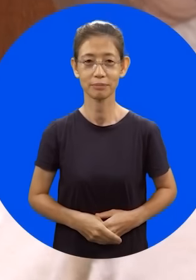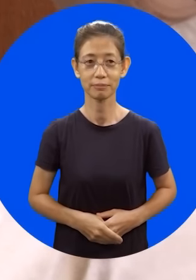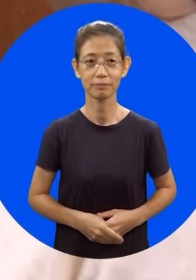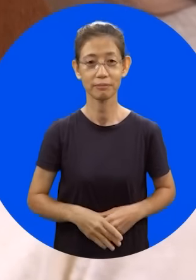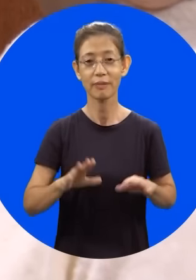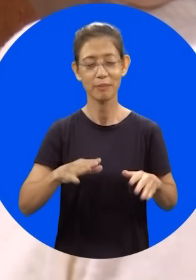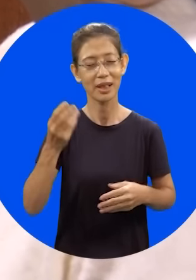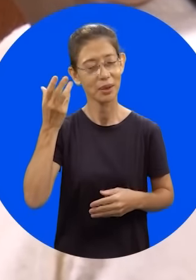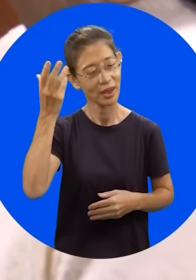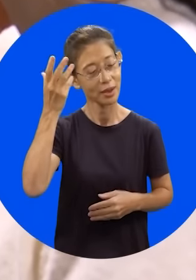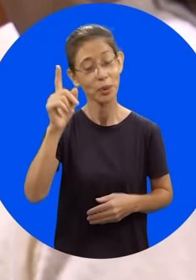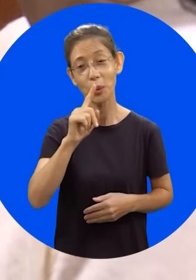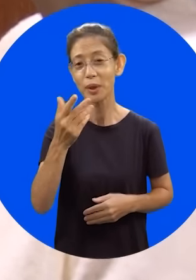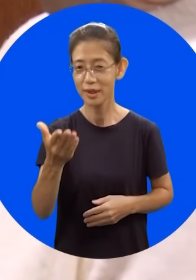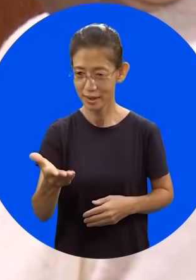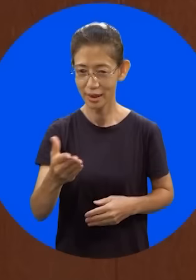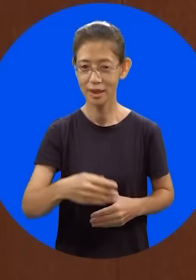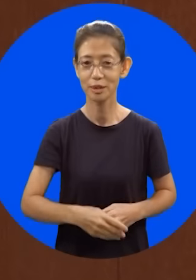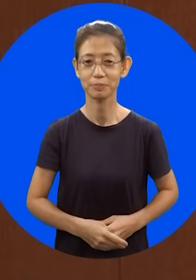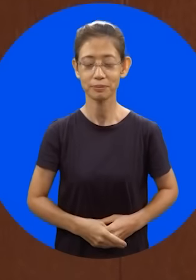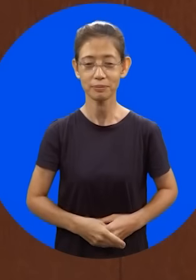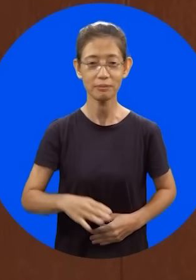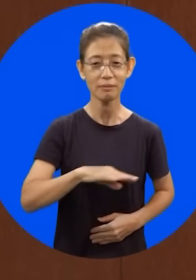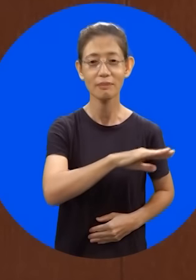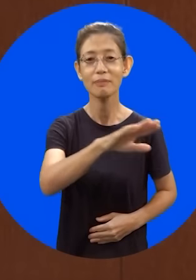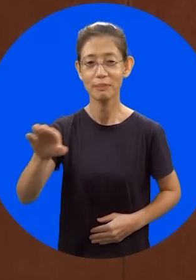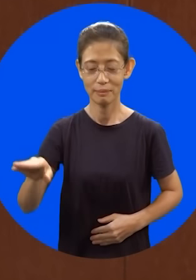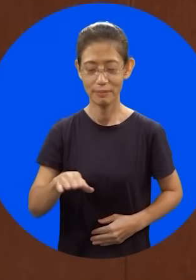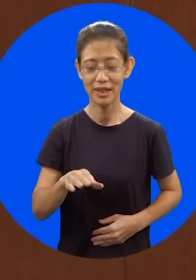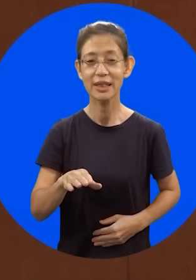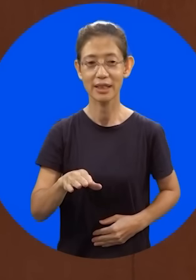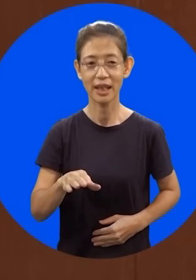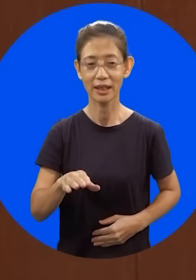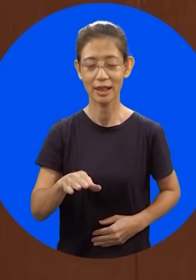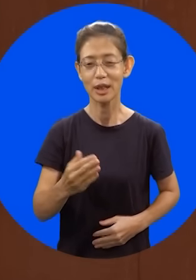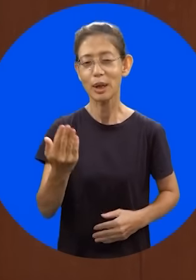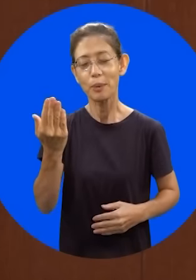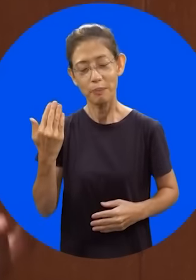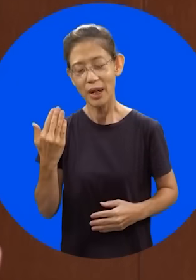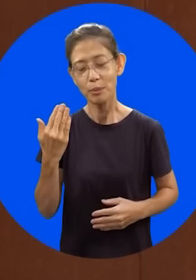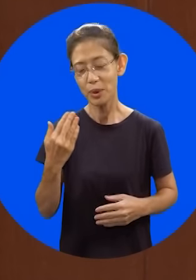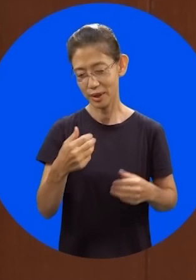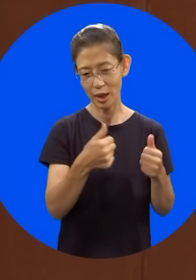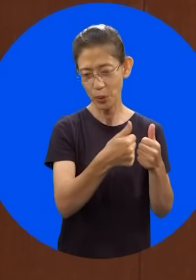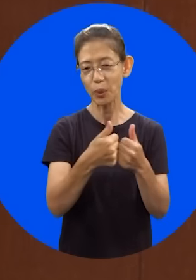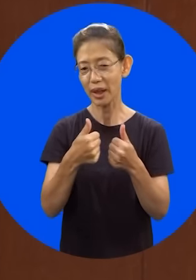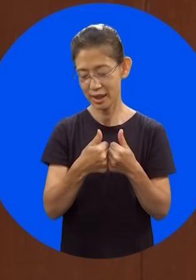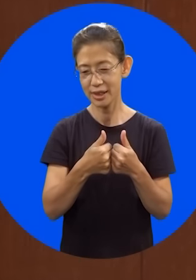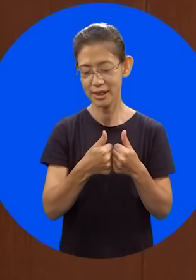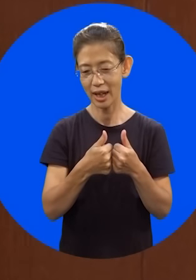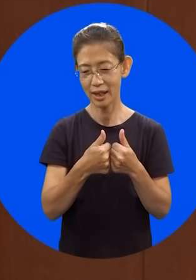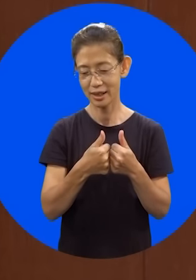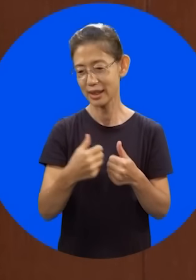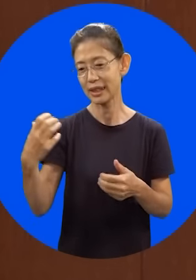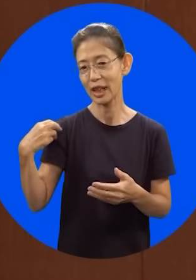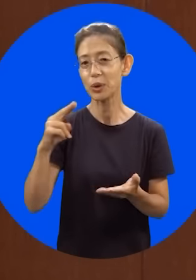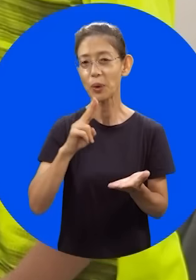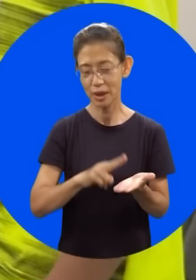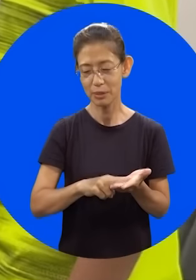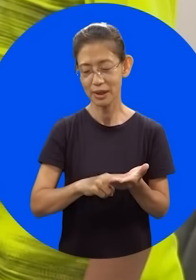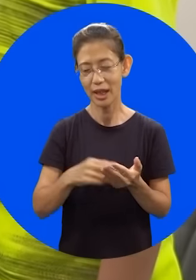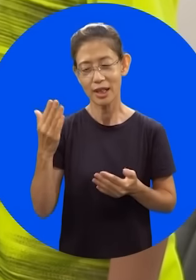の率直なお気持ちを教えていただけますか？ みんなが話し合って役割分担をしてどういう質問しようか